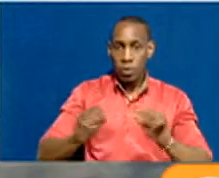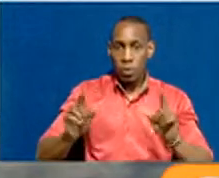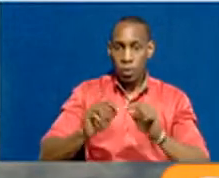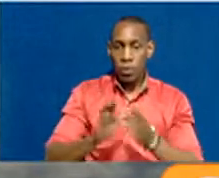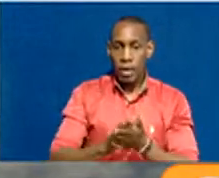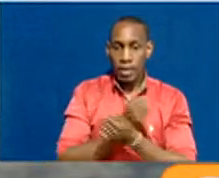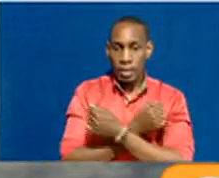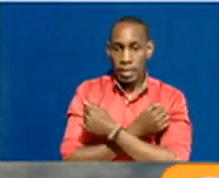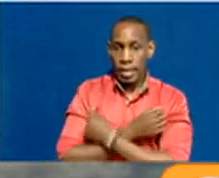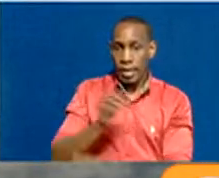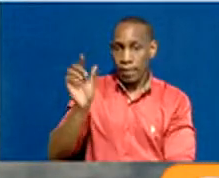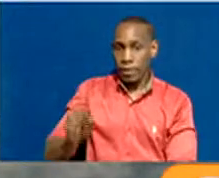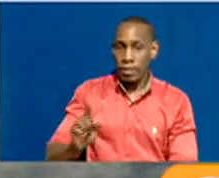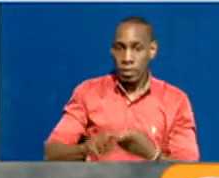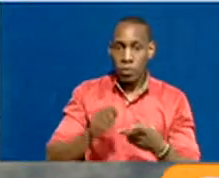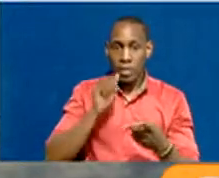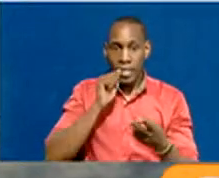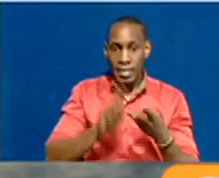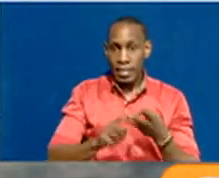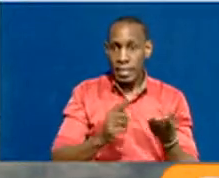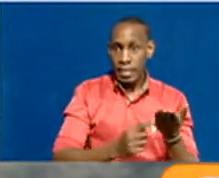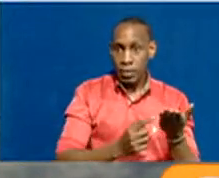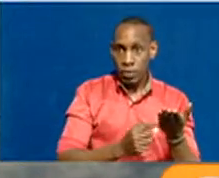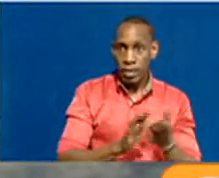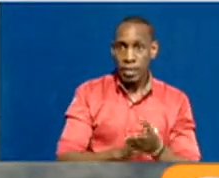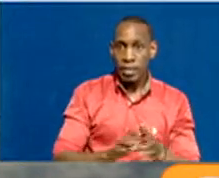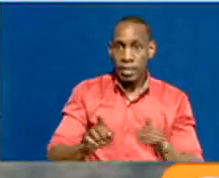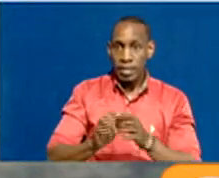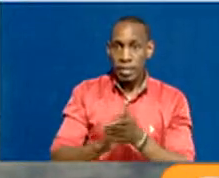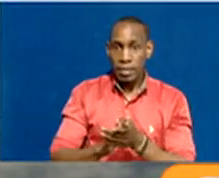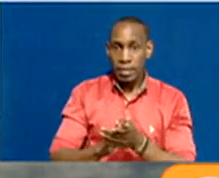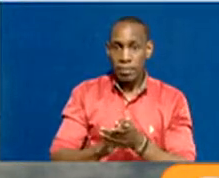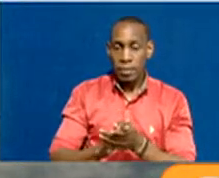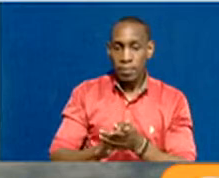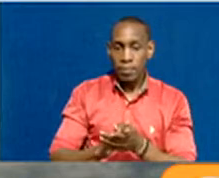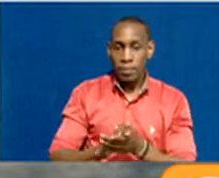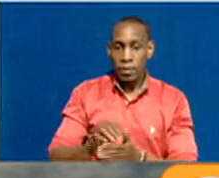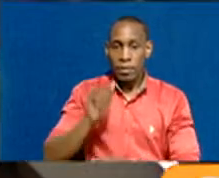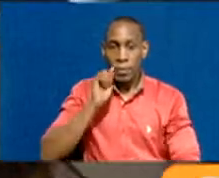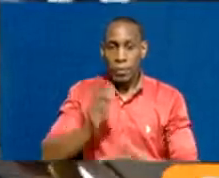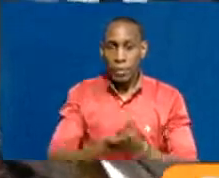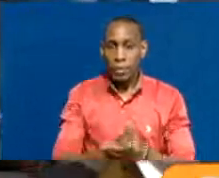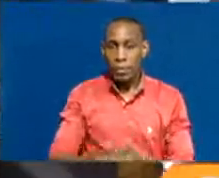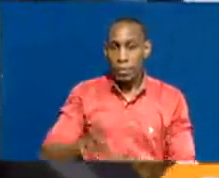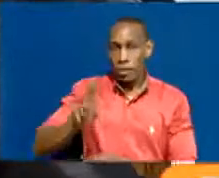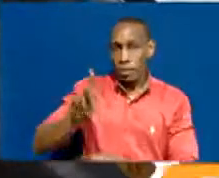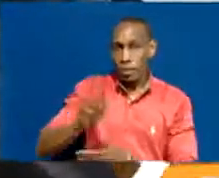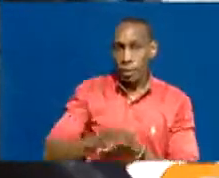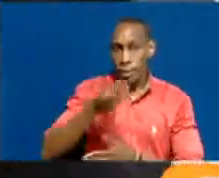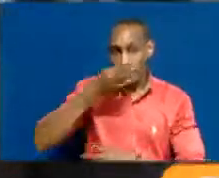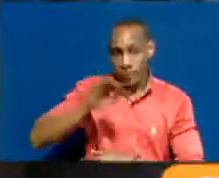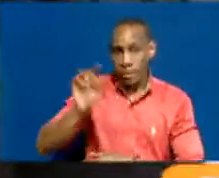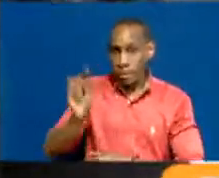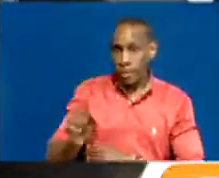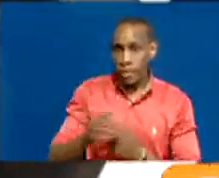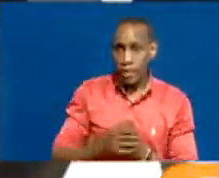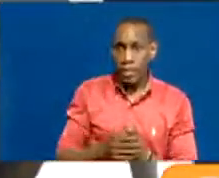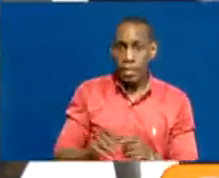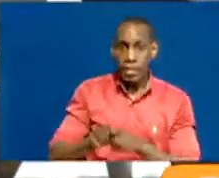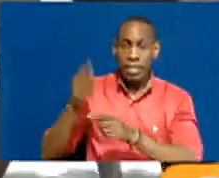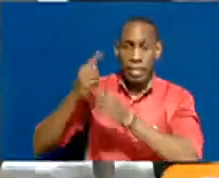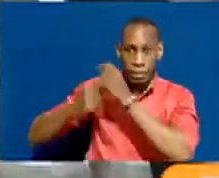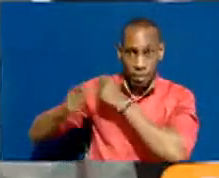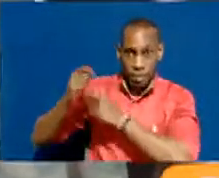ya Kiitaliano, Kiingereza na Kiswahili. Katika mataifa ya Marekani, Uingereza, Ufaransa na Italia, tamaduni